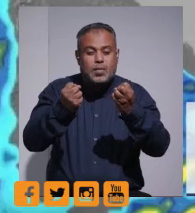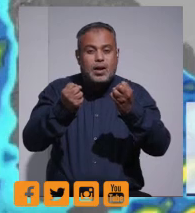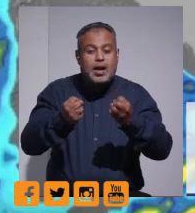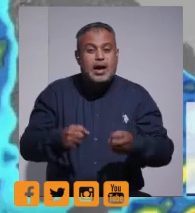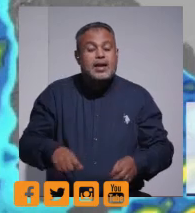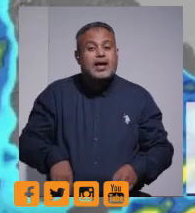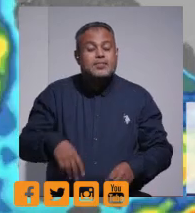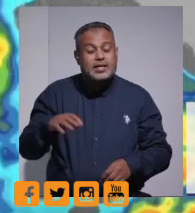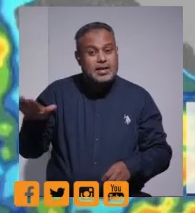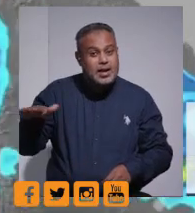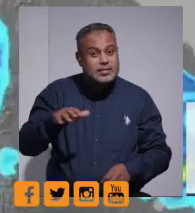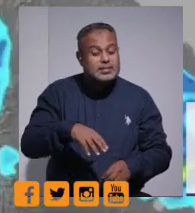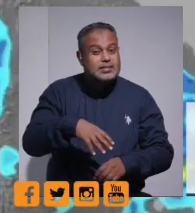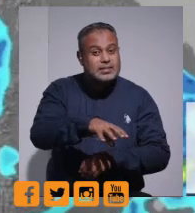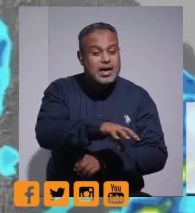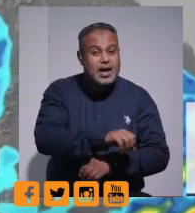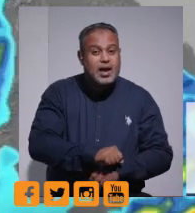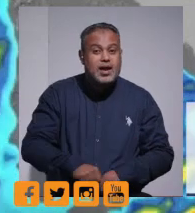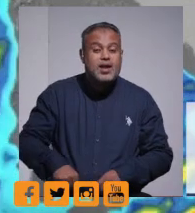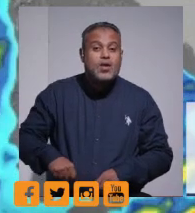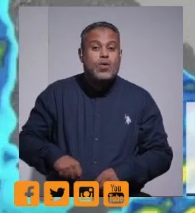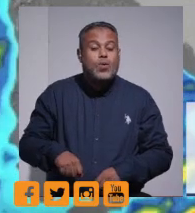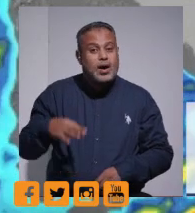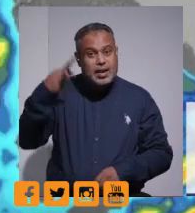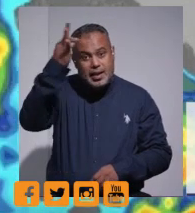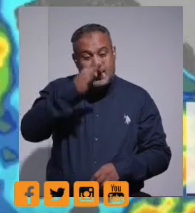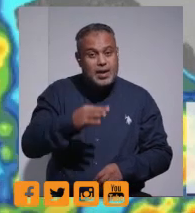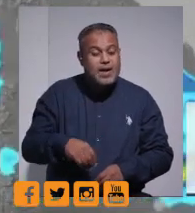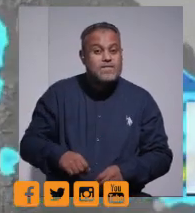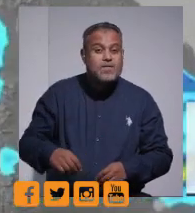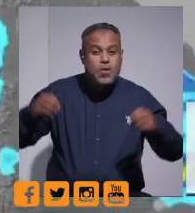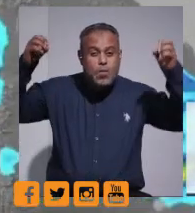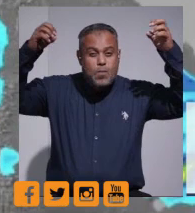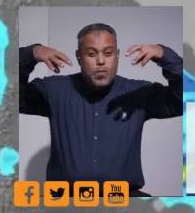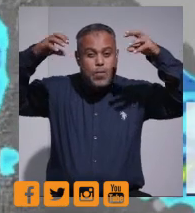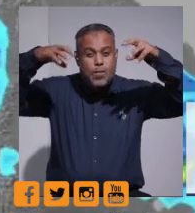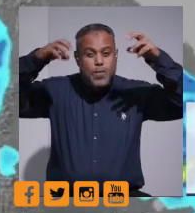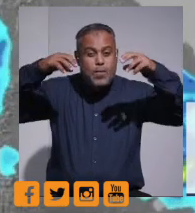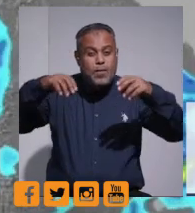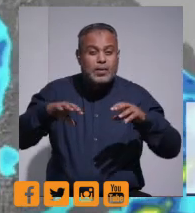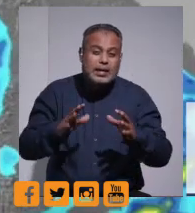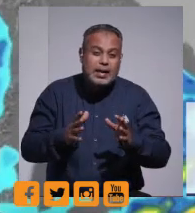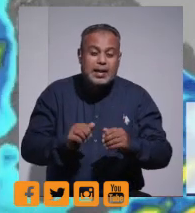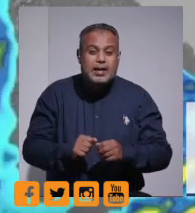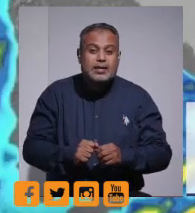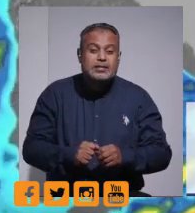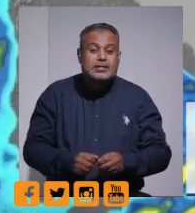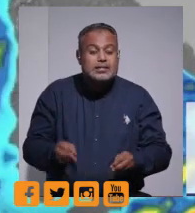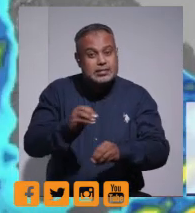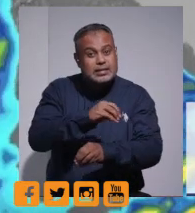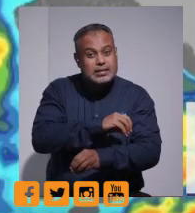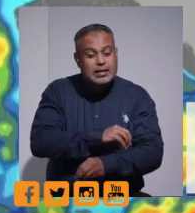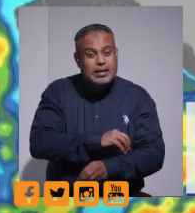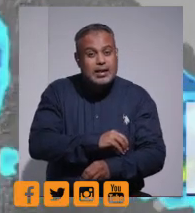مديريات الساحل والارياف المحيطه بها يرافقها هطول امطار متفرقه تنتقل تدريجيا